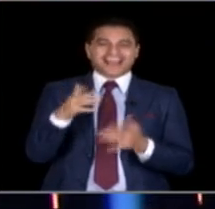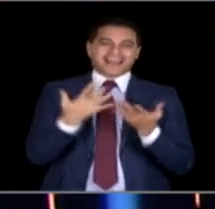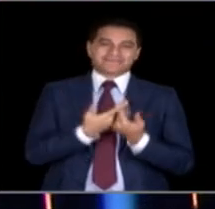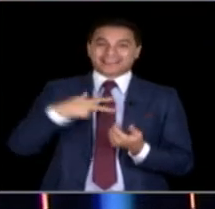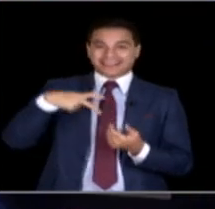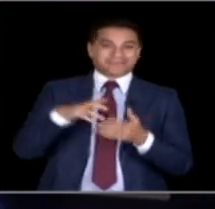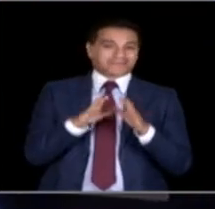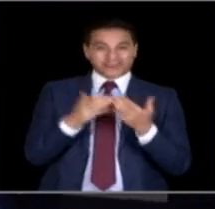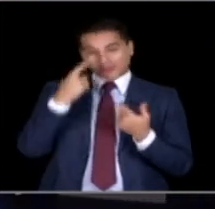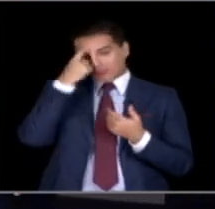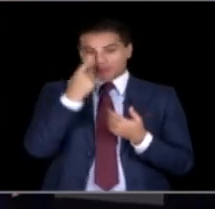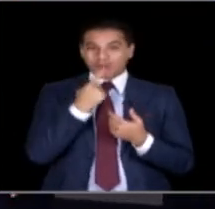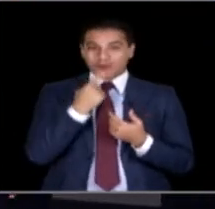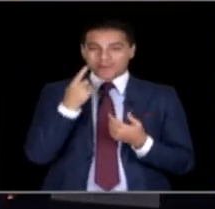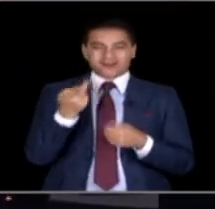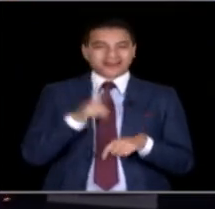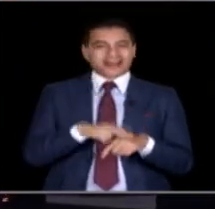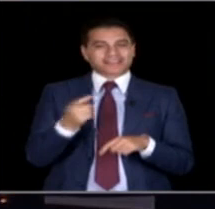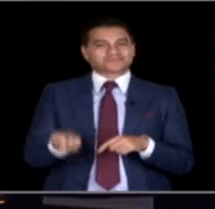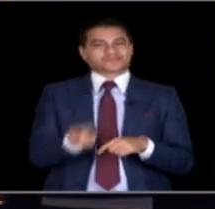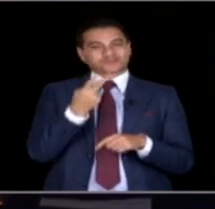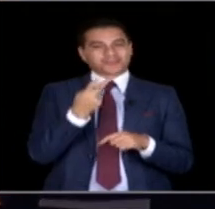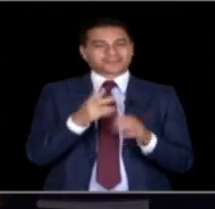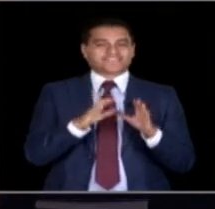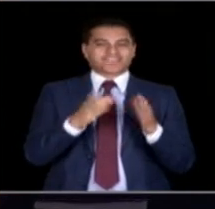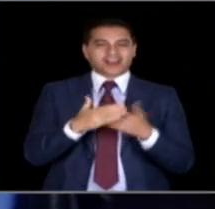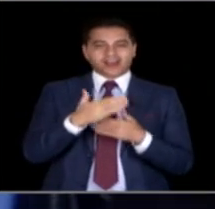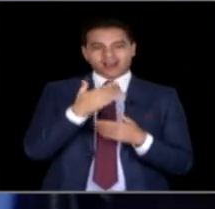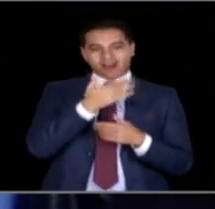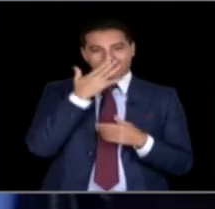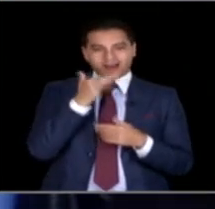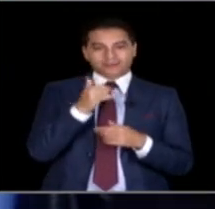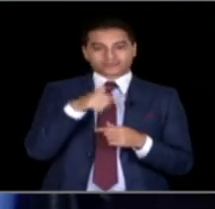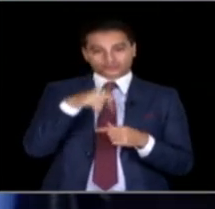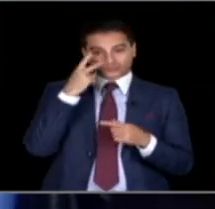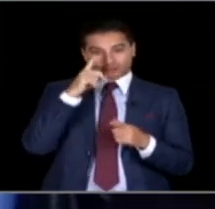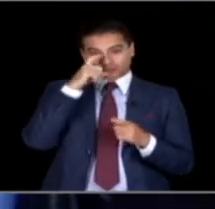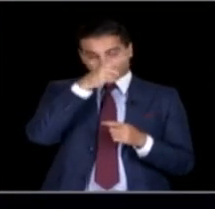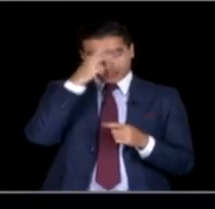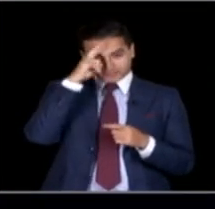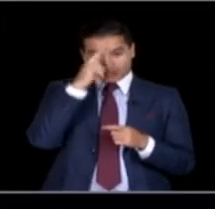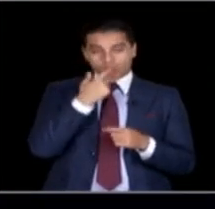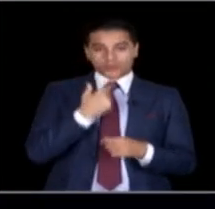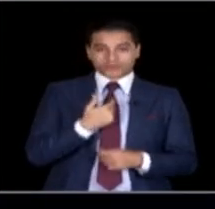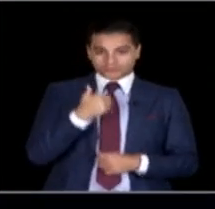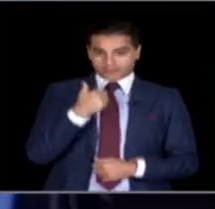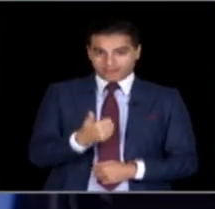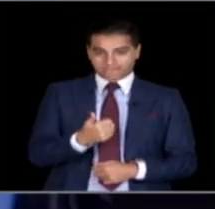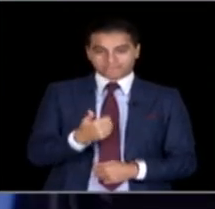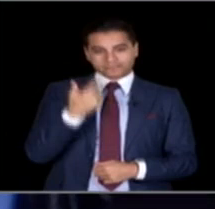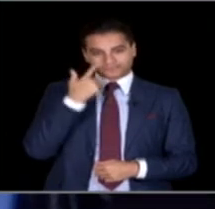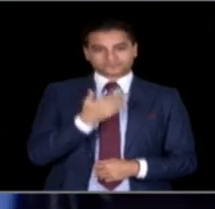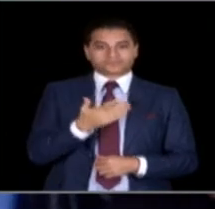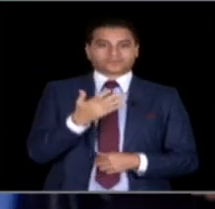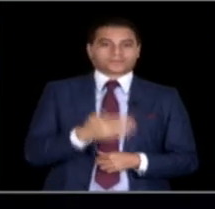80 الهنود الحمر، 75 العرب. هنشوف صورة وهتقولي لي دي صورة مين.